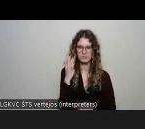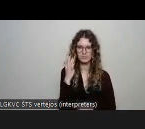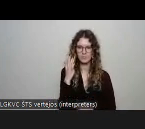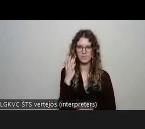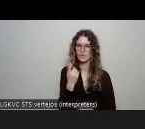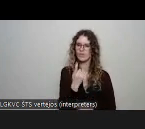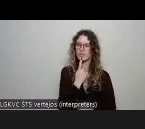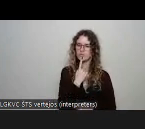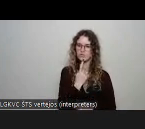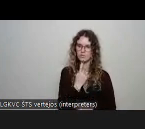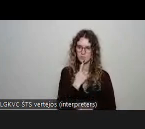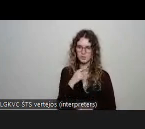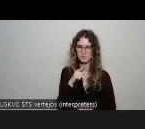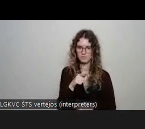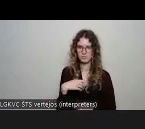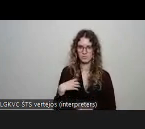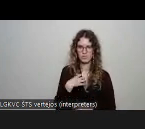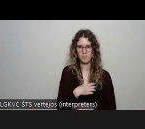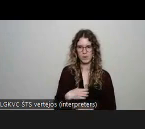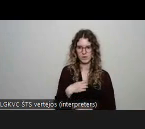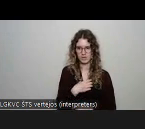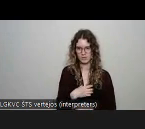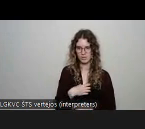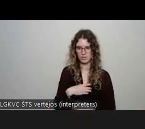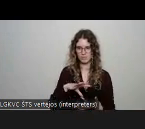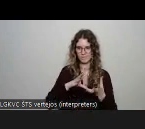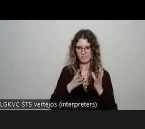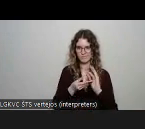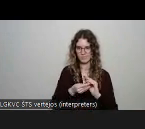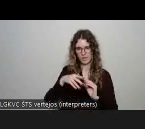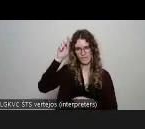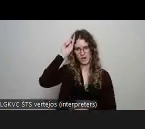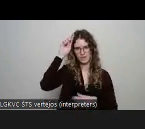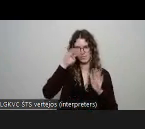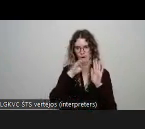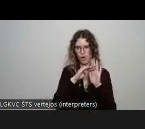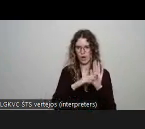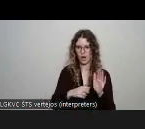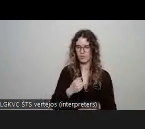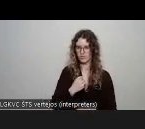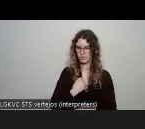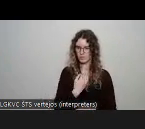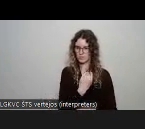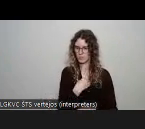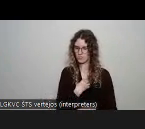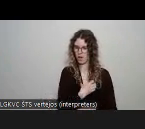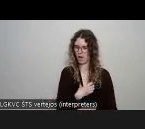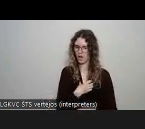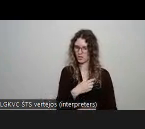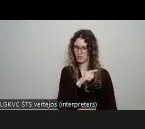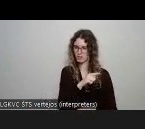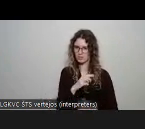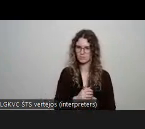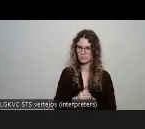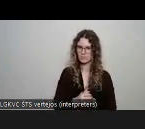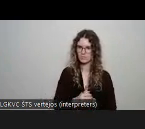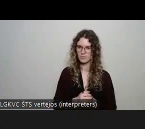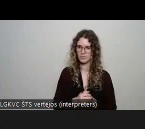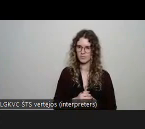Suomija turi tą pagrindinę nacionalinę programą, kuri yra kaip koks brandolys ir pagrindas, suteikintas